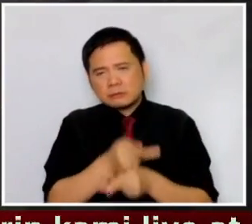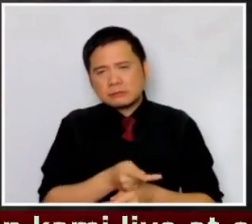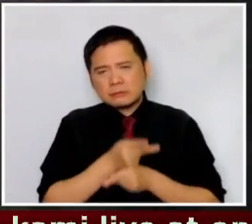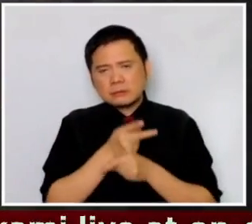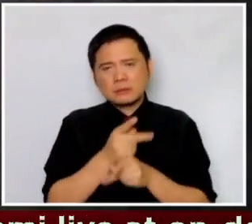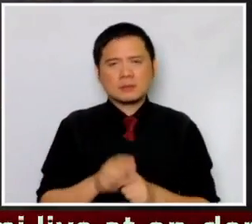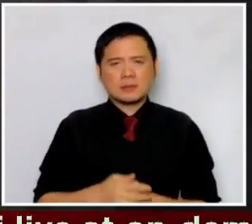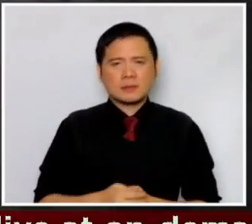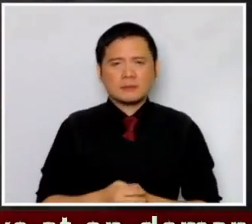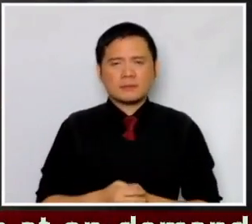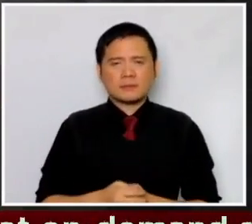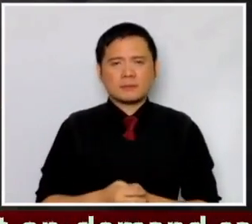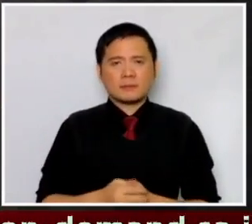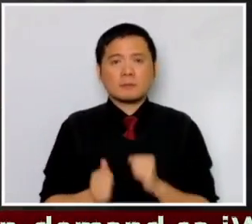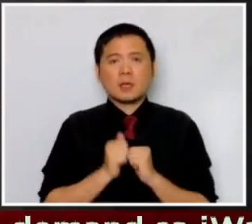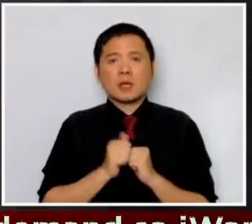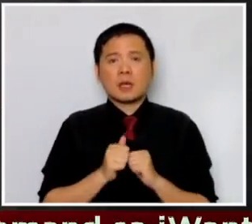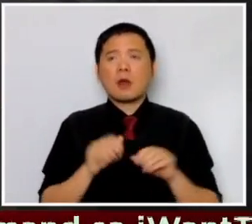not let our guards down.